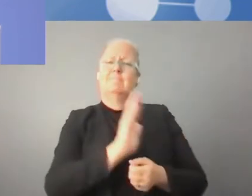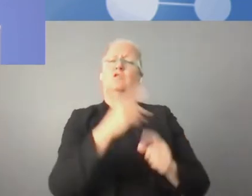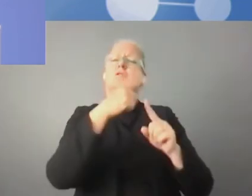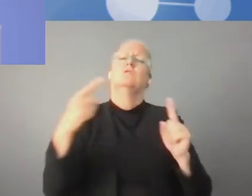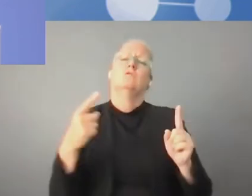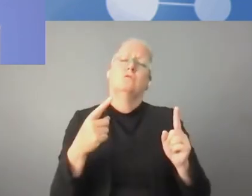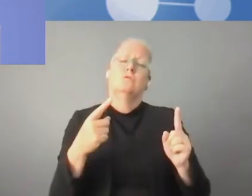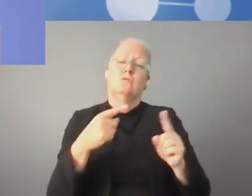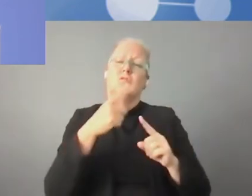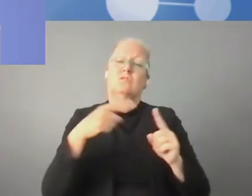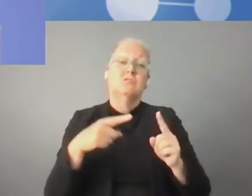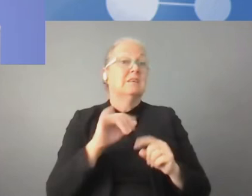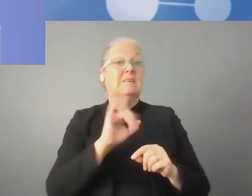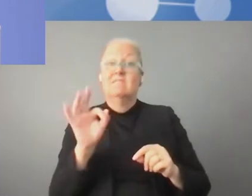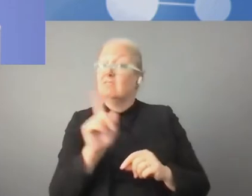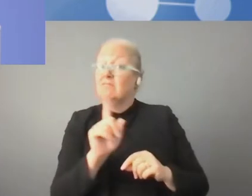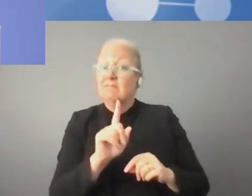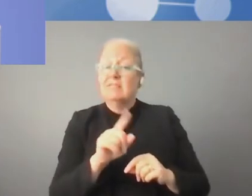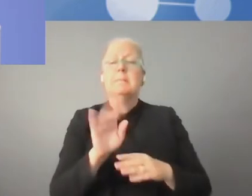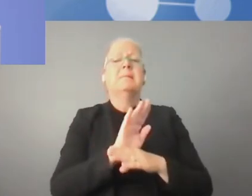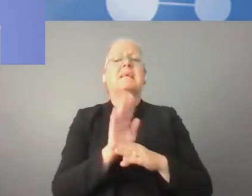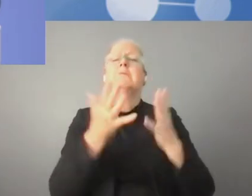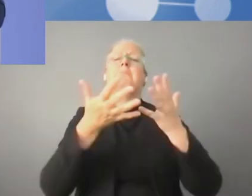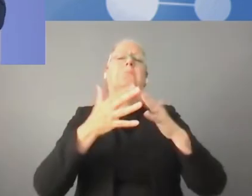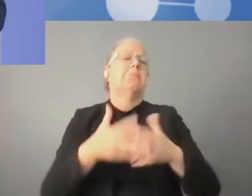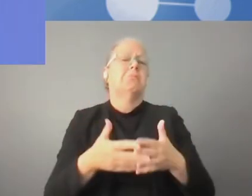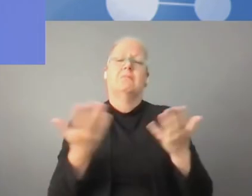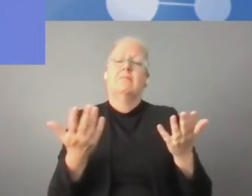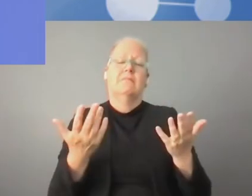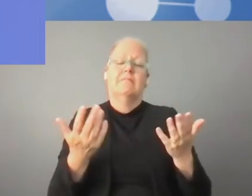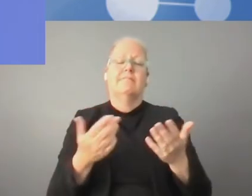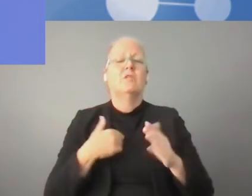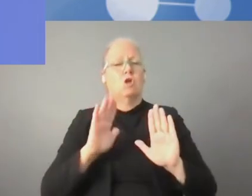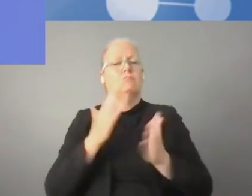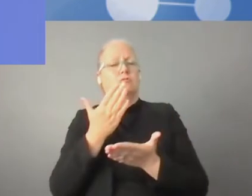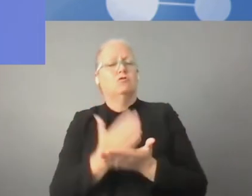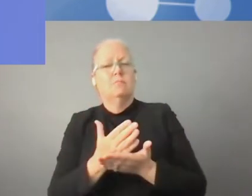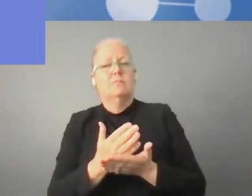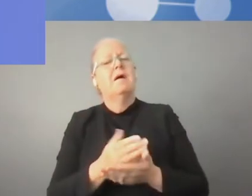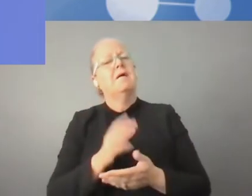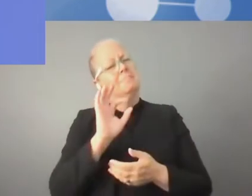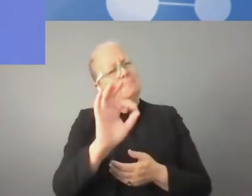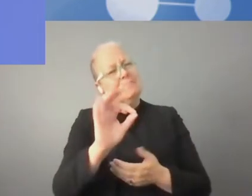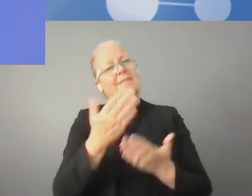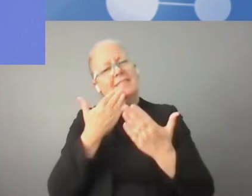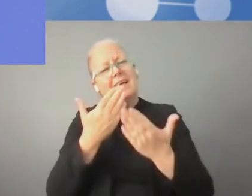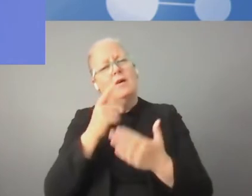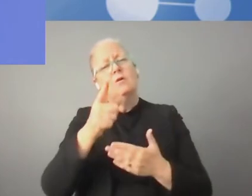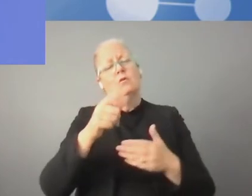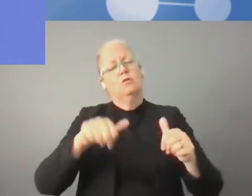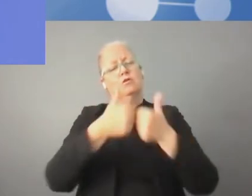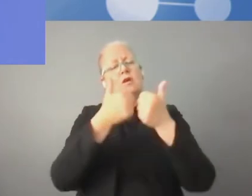很多的法律法规的制定，能够使得经济家能够在经济领域